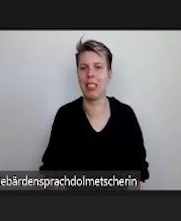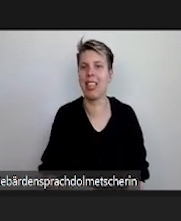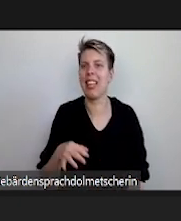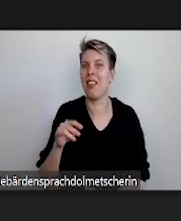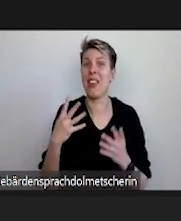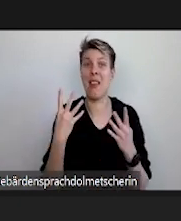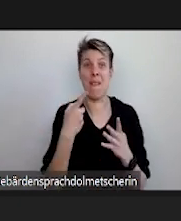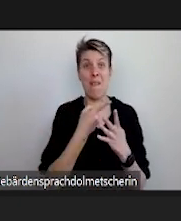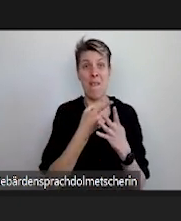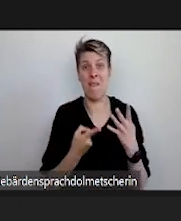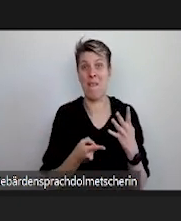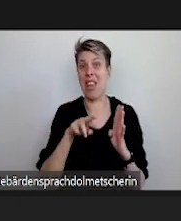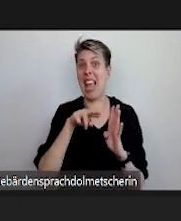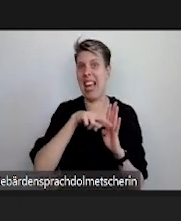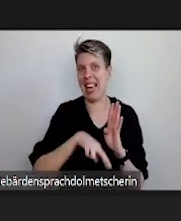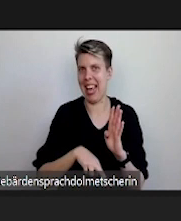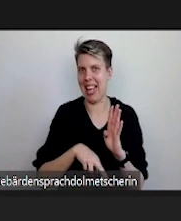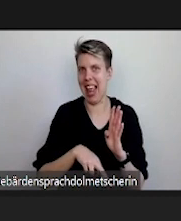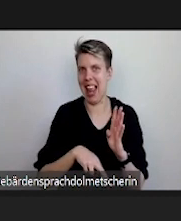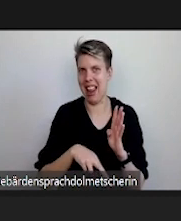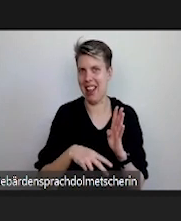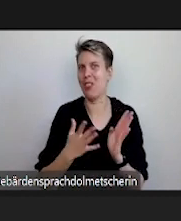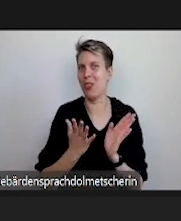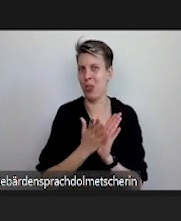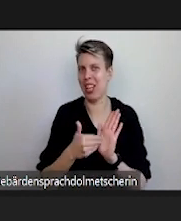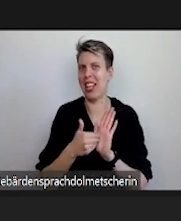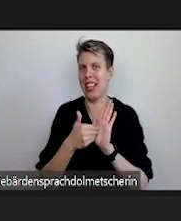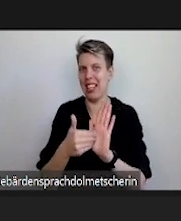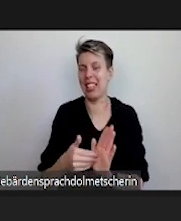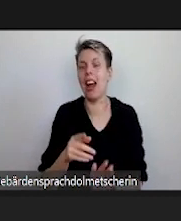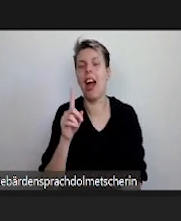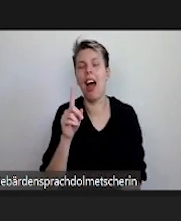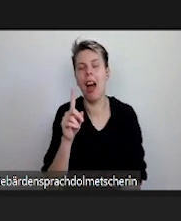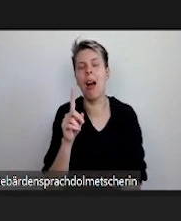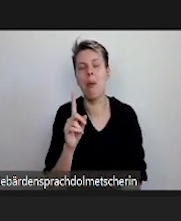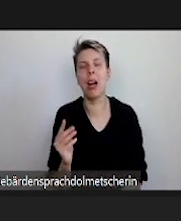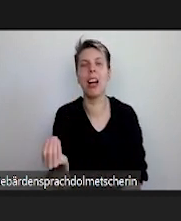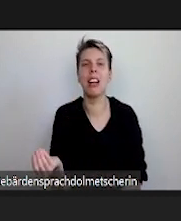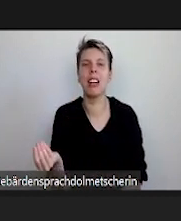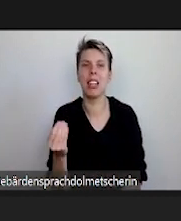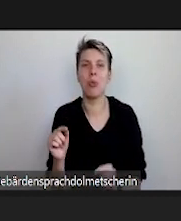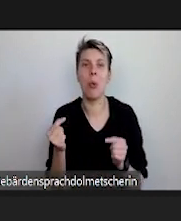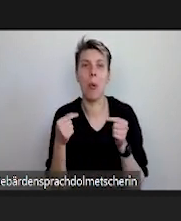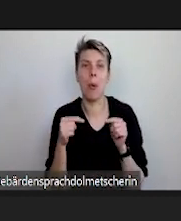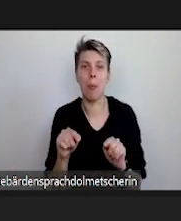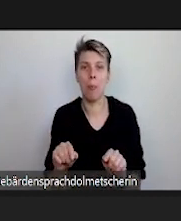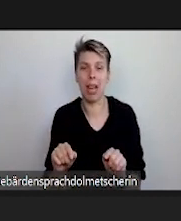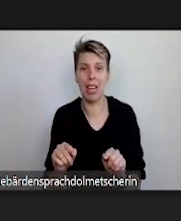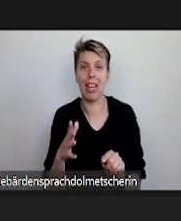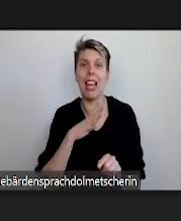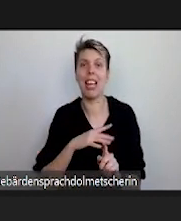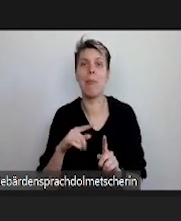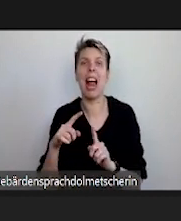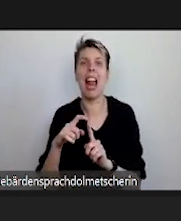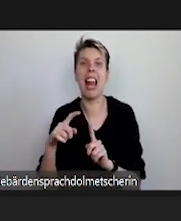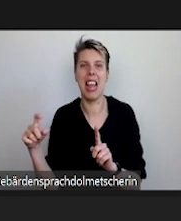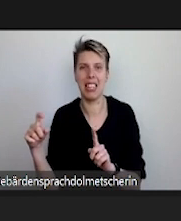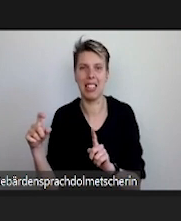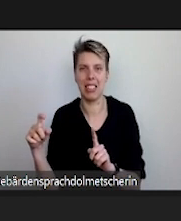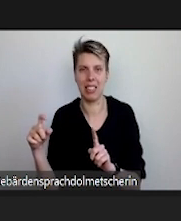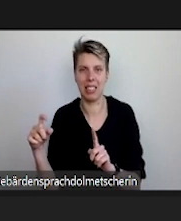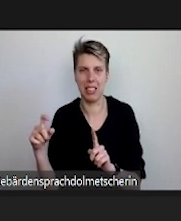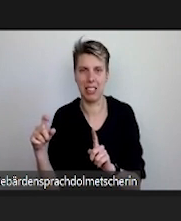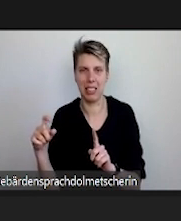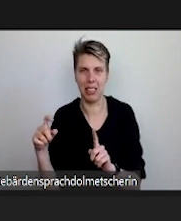haben wir schon geteilt. Ich würde Ihnen aber auch parallel einmal einen Link zu und einem Padlet zur